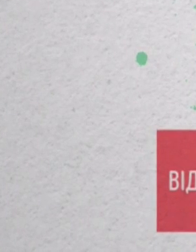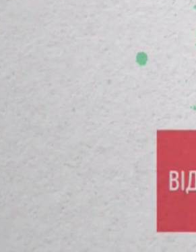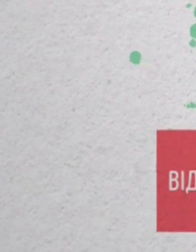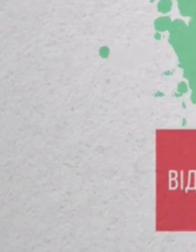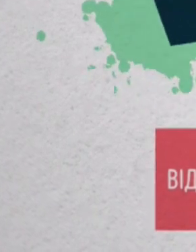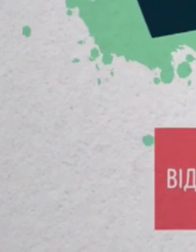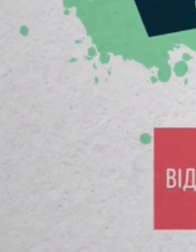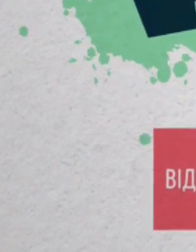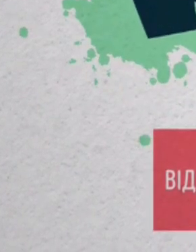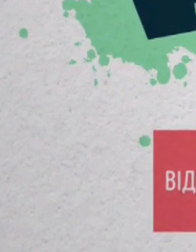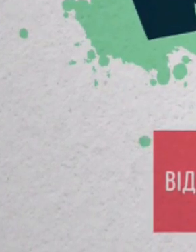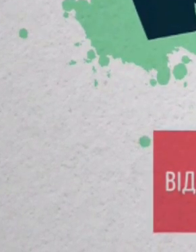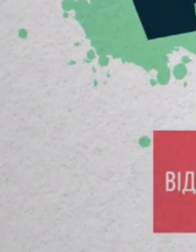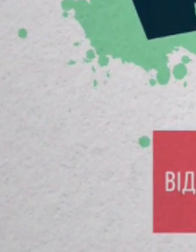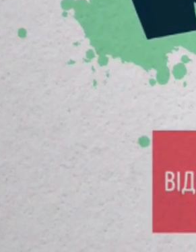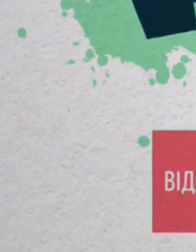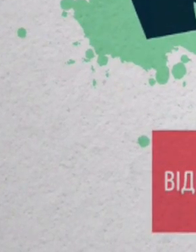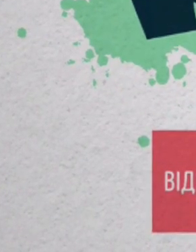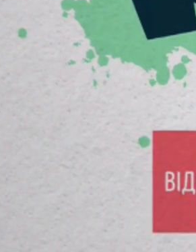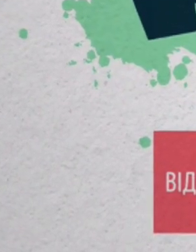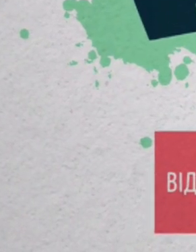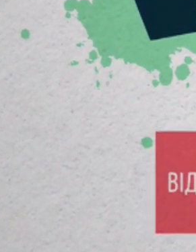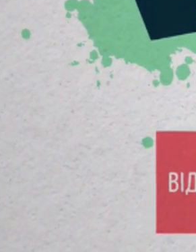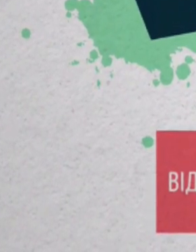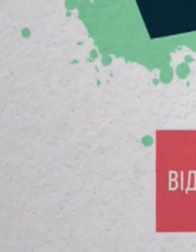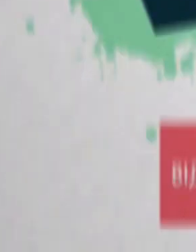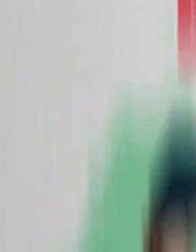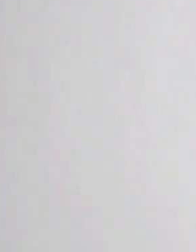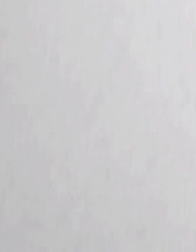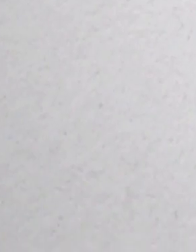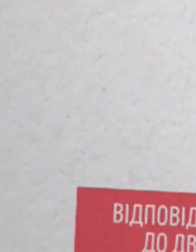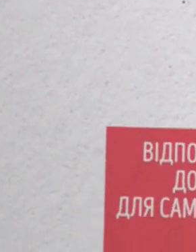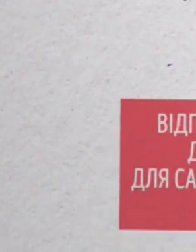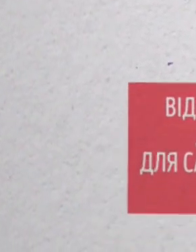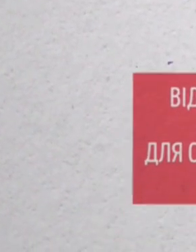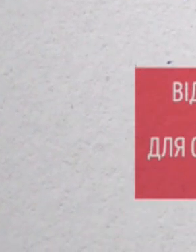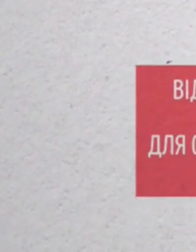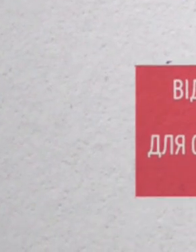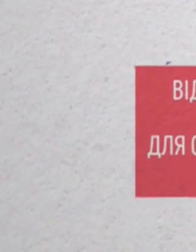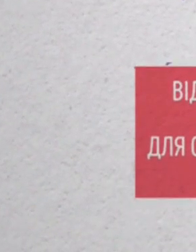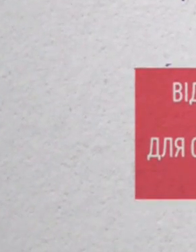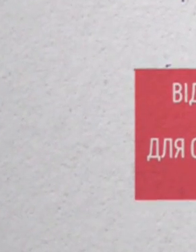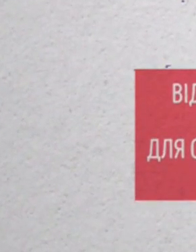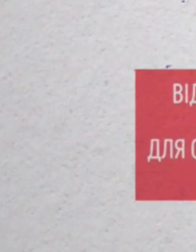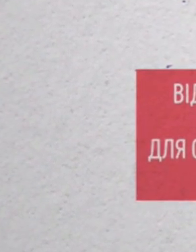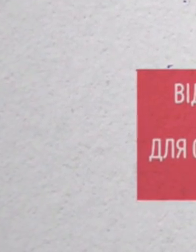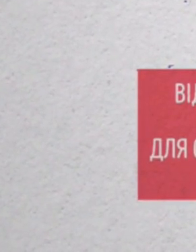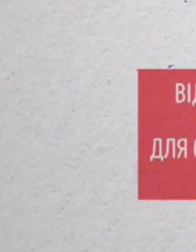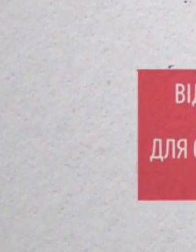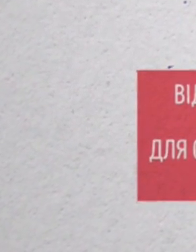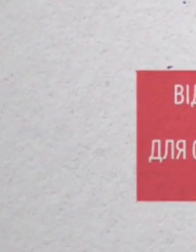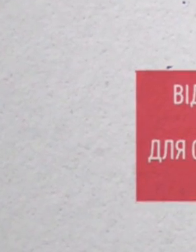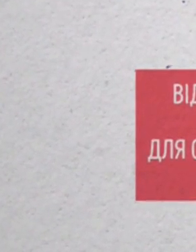політична агітація, в тому числі в ефірі вашого регіонального мовника». Відповідно до закону, час з 19